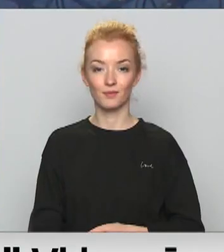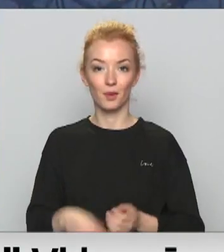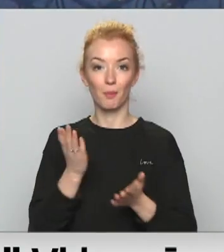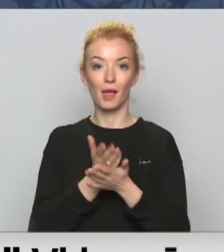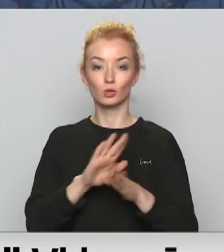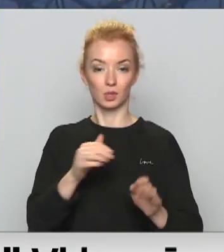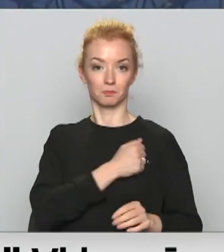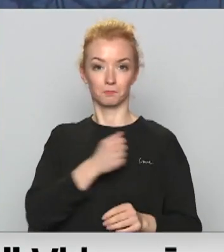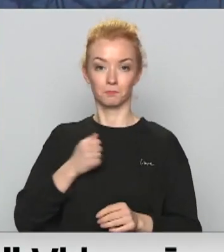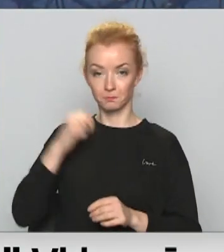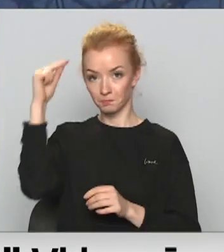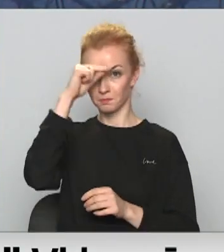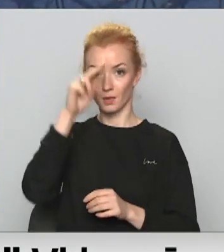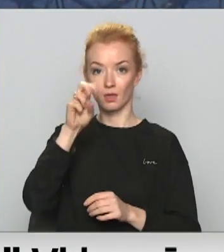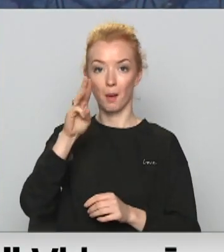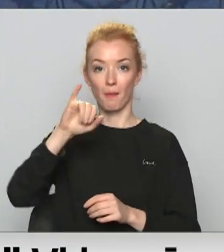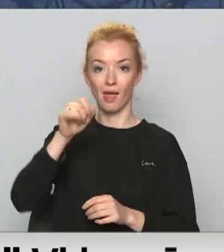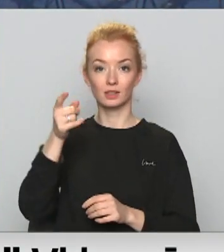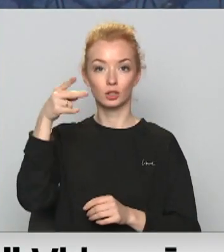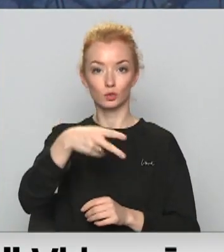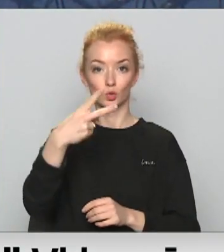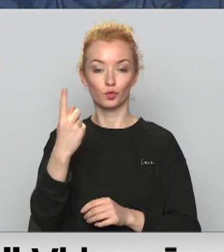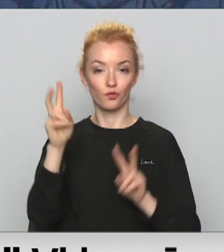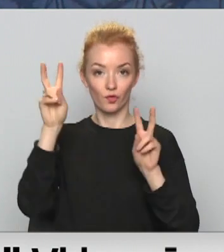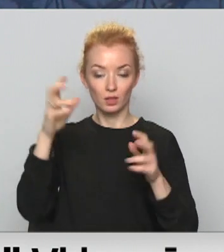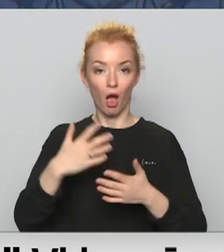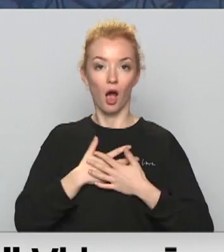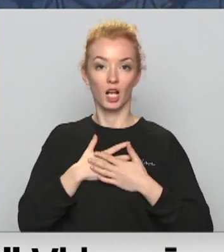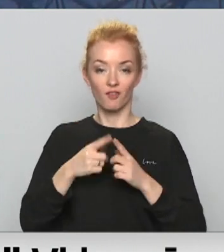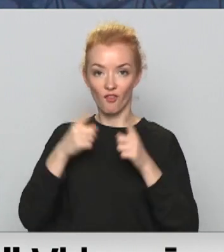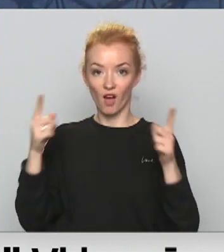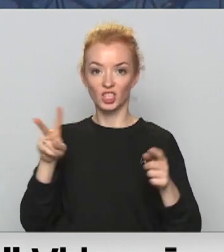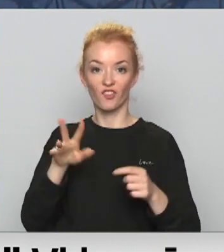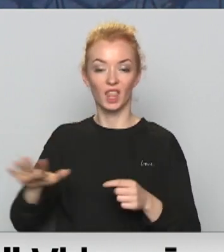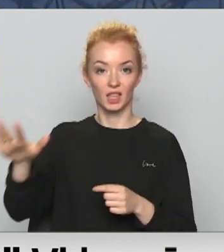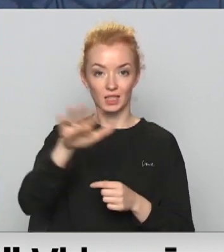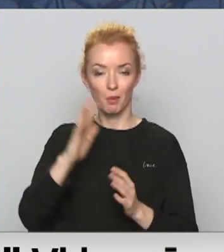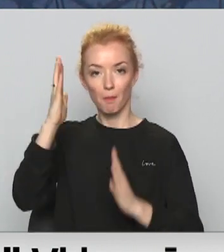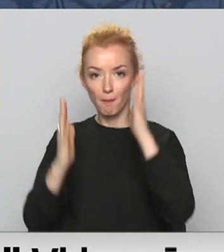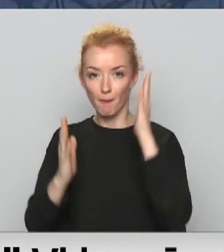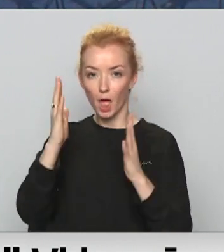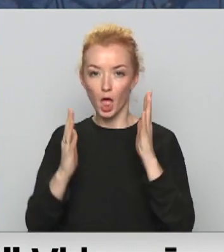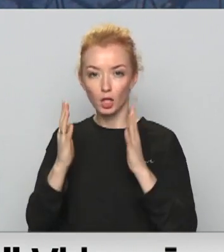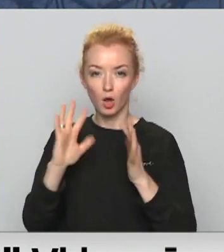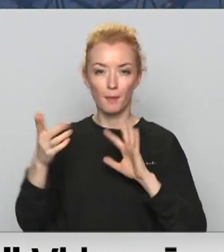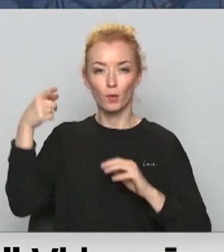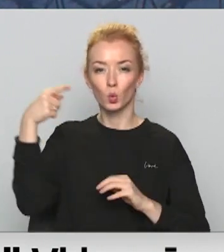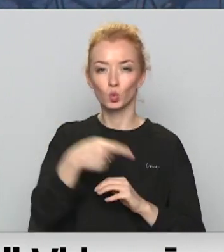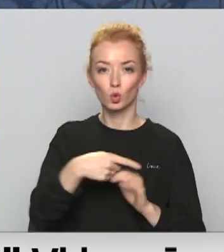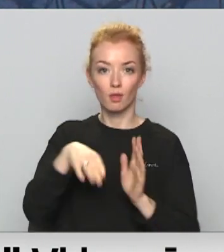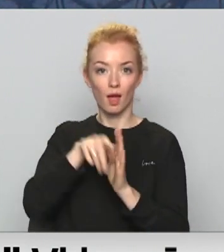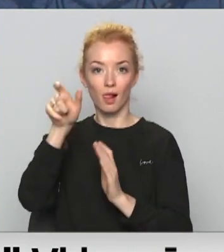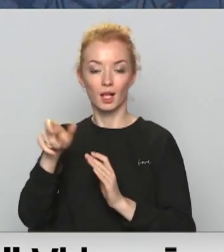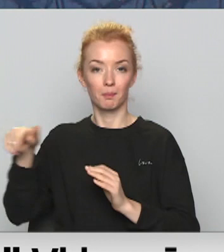Noslēgusies militāro mācību un Namejs 2021 aktīvā fāze Vidzemē. Mežu masīvos aptuveni 1000 dalībnieku šajā